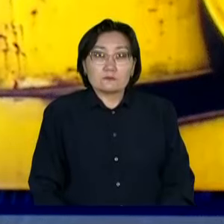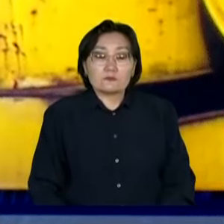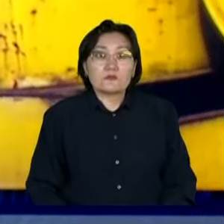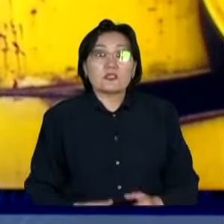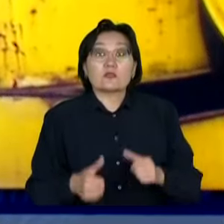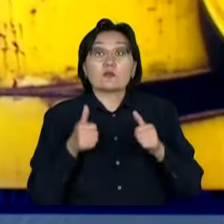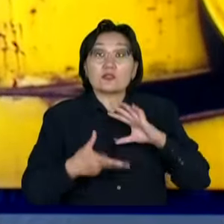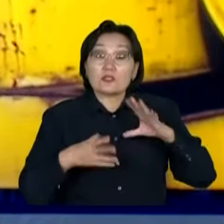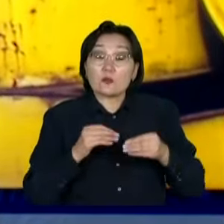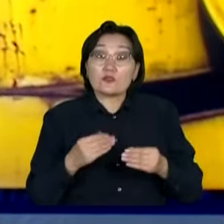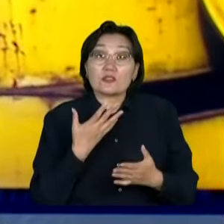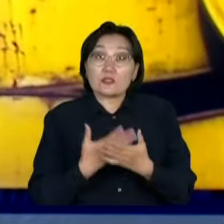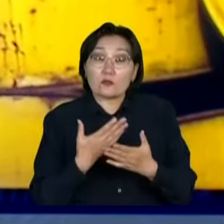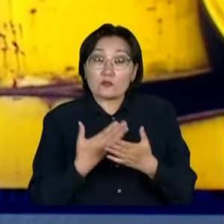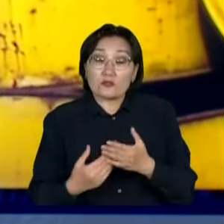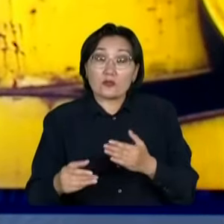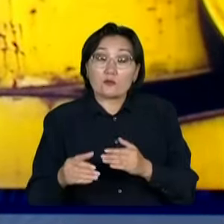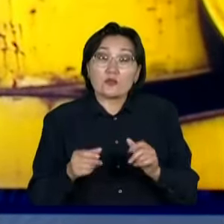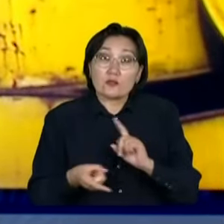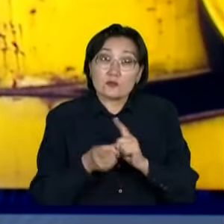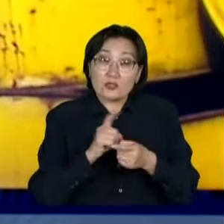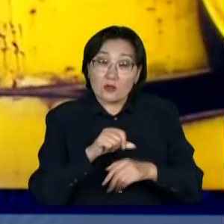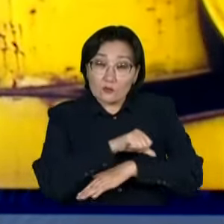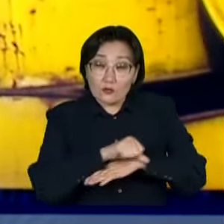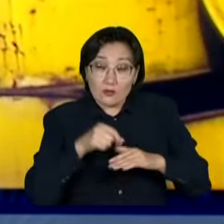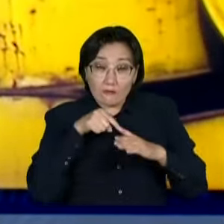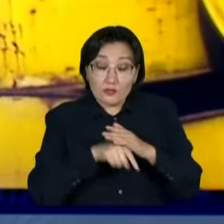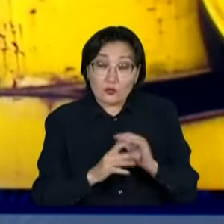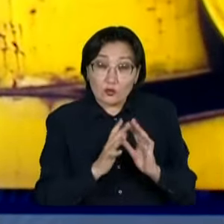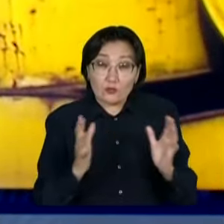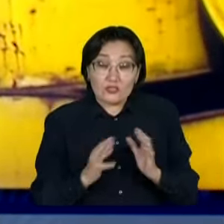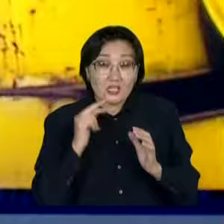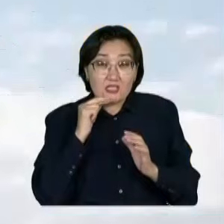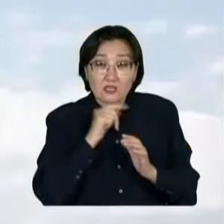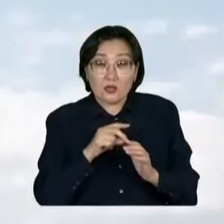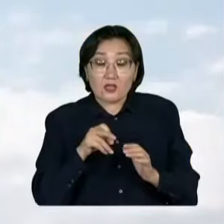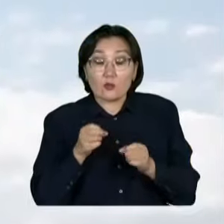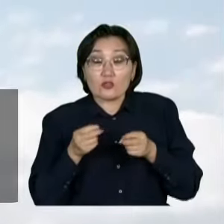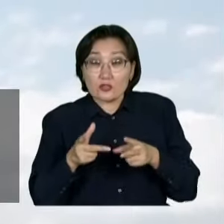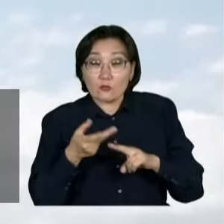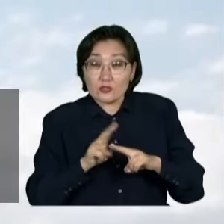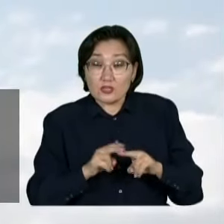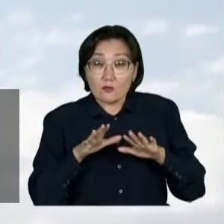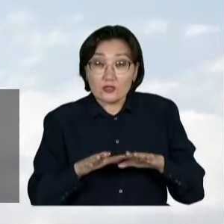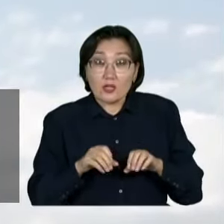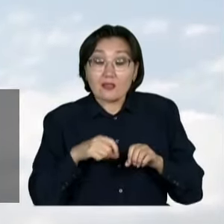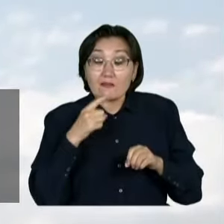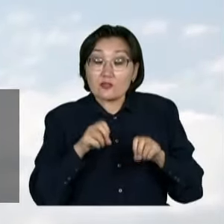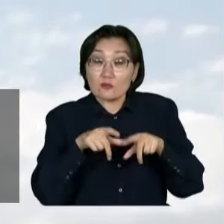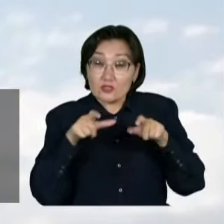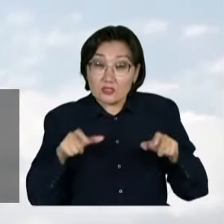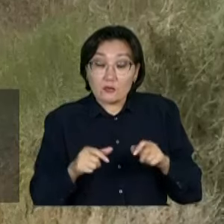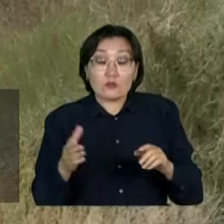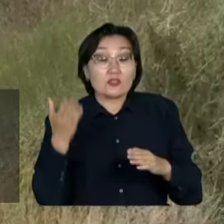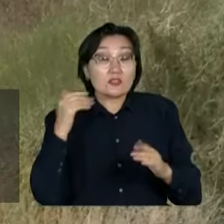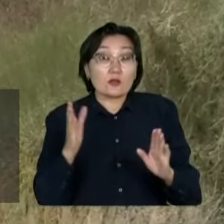Хорошие результаты показывает рекультивация территории вокруг хранилища радиоактивных отходов Кошкар-Ата. Об этом говорят местные специалисты. Ранее